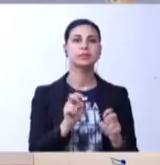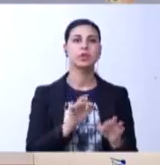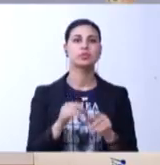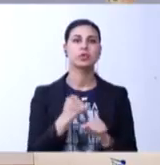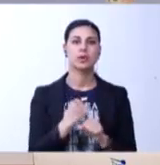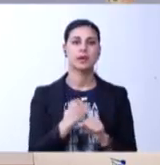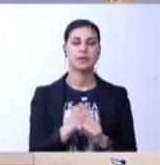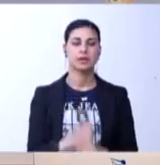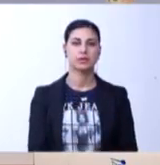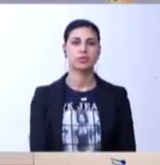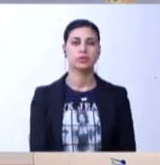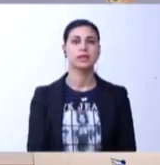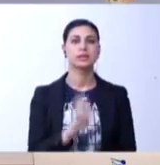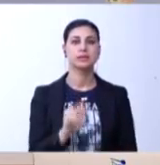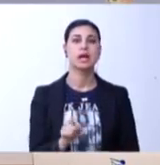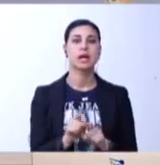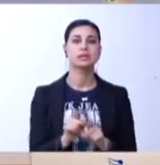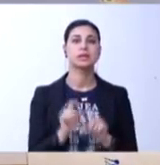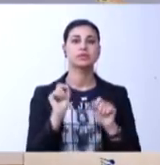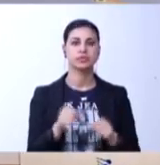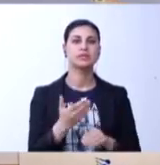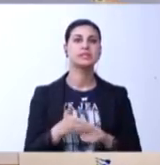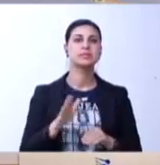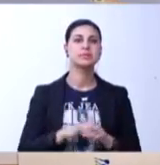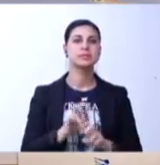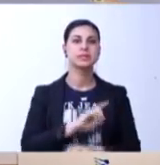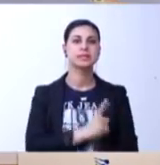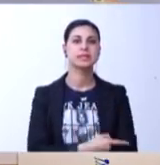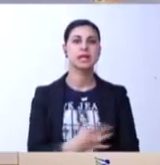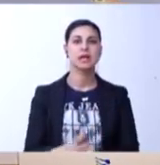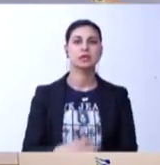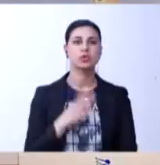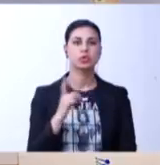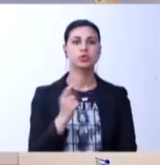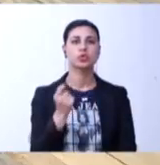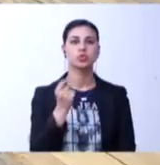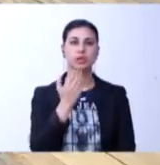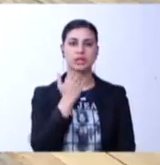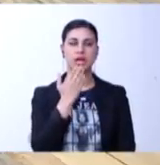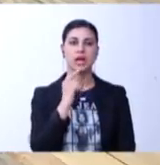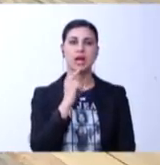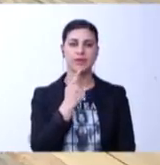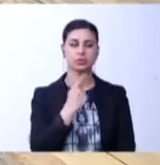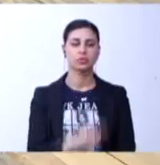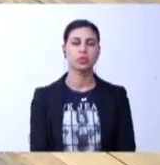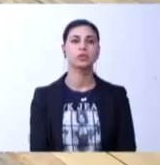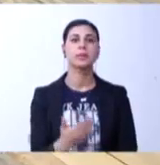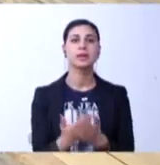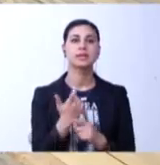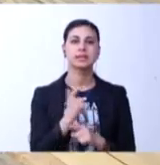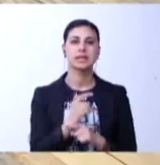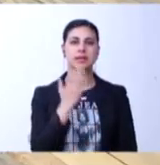მოძრაობა გავაკეთოთ და ასევე შეგვიძლია სიმძიმის ძალა გამოვიყენოთ იმისთვის, რომ ამ მოძრაობა ცოტათი გავართულოთ. ამისთვის ძალიან